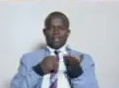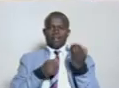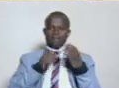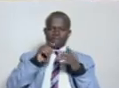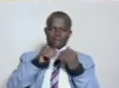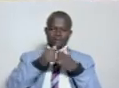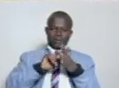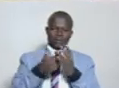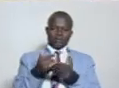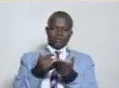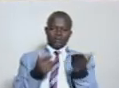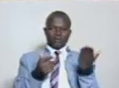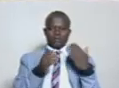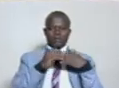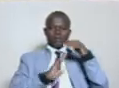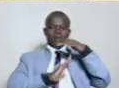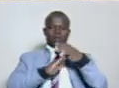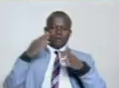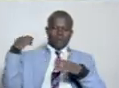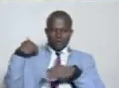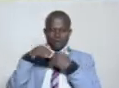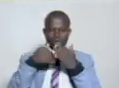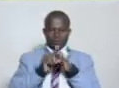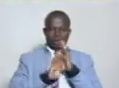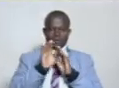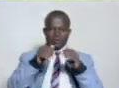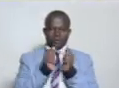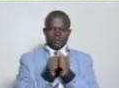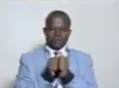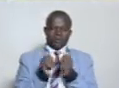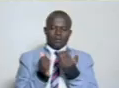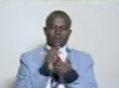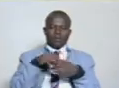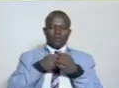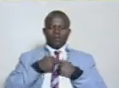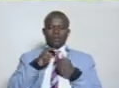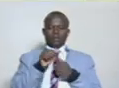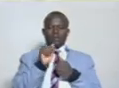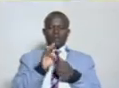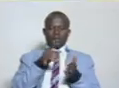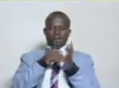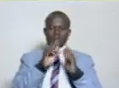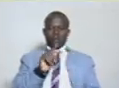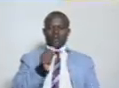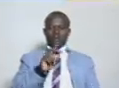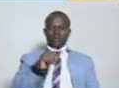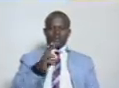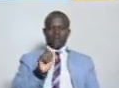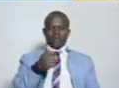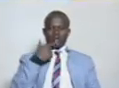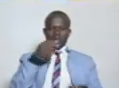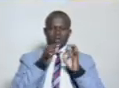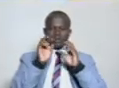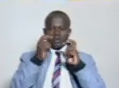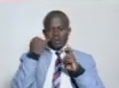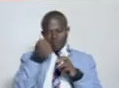zigomba guherwaho. Umuyobozi mukuru w'ikigo gishinzwe guteza imbere ubuhinzi n'ubworozi mu Rwanda RAB Dr. Karangwa Patrick asobanura ko